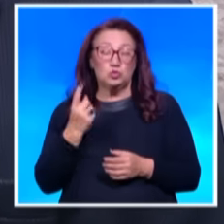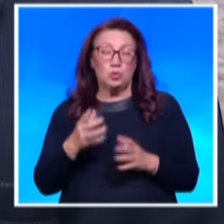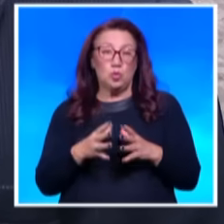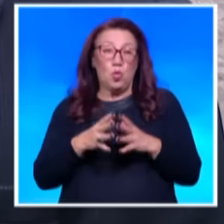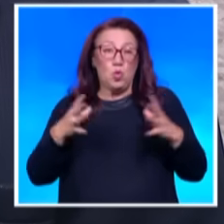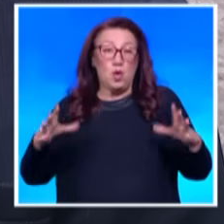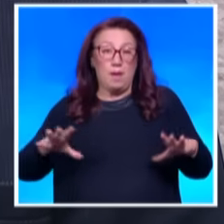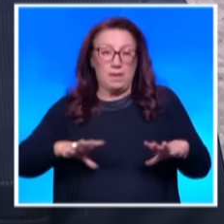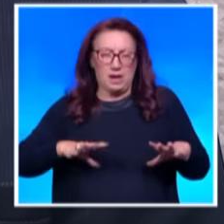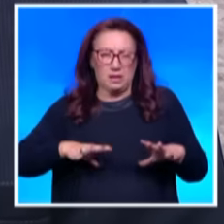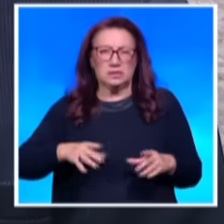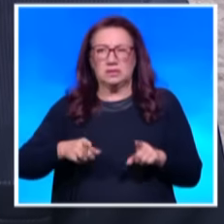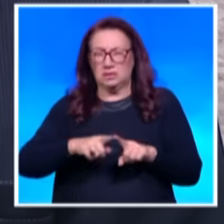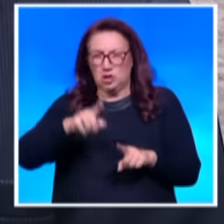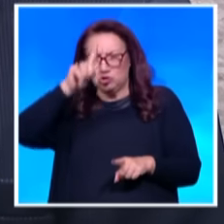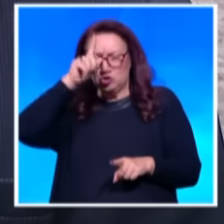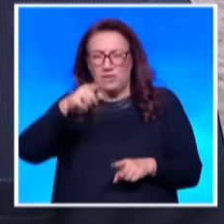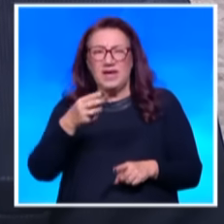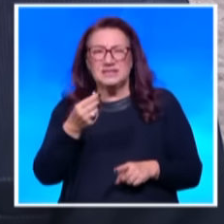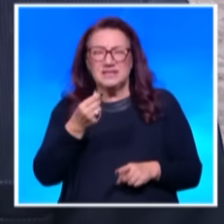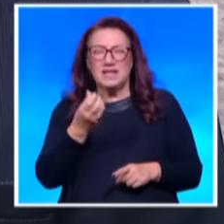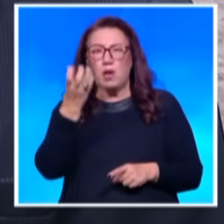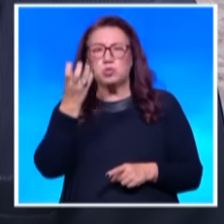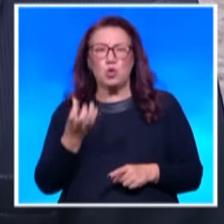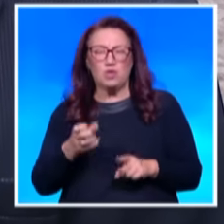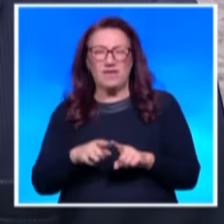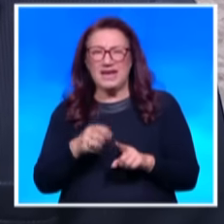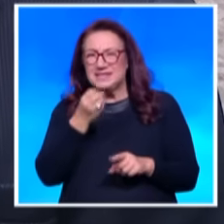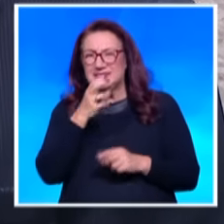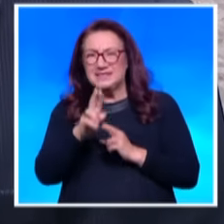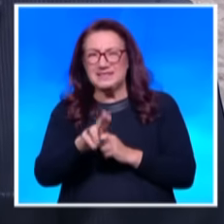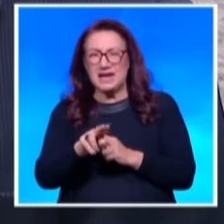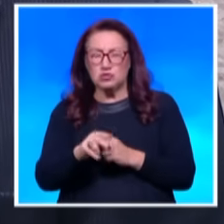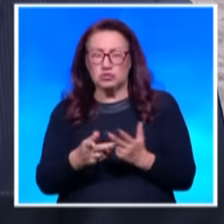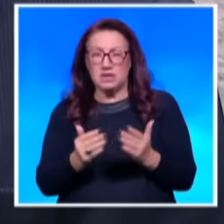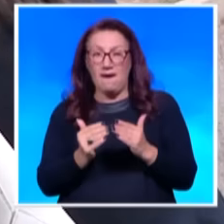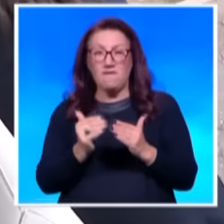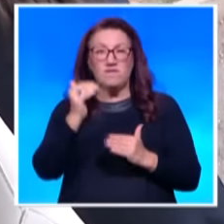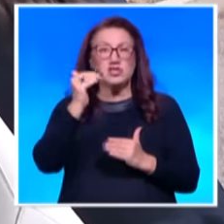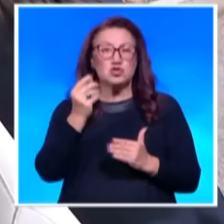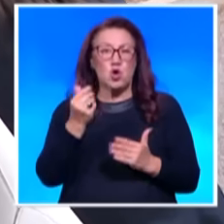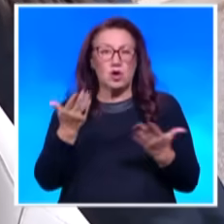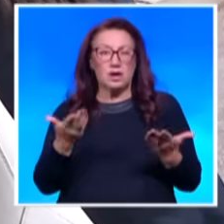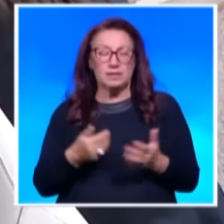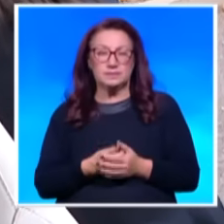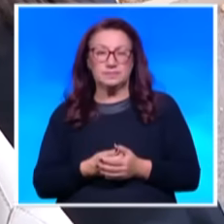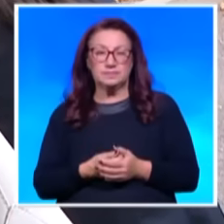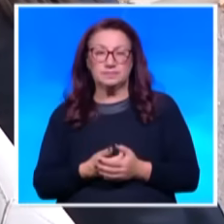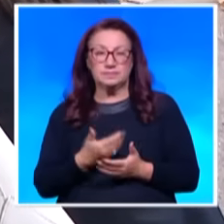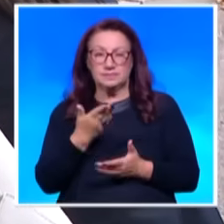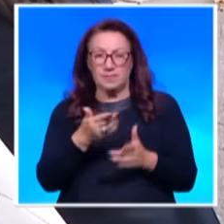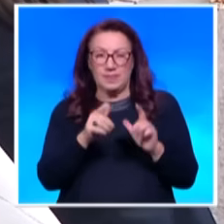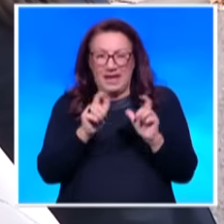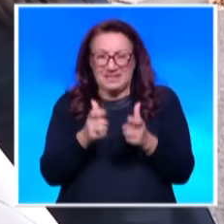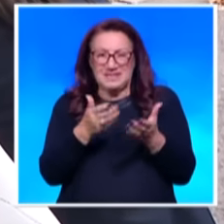по-големите градове, в столицата, цените на плодовете и зеленчуците се запазват сравнително на високи нива. А домакинството на